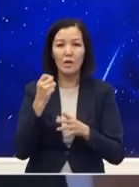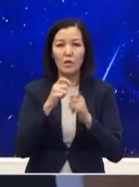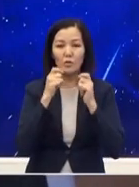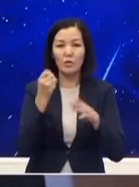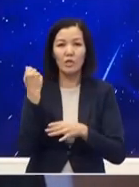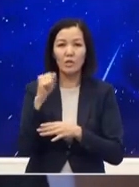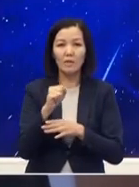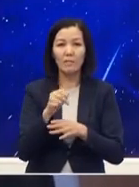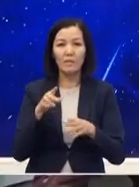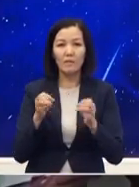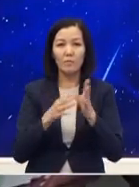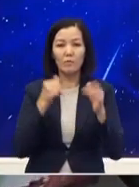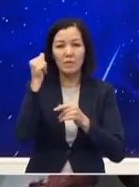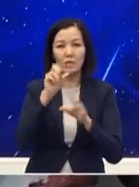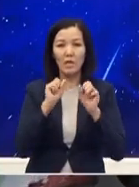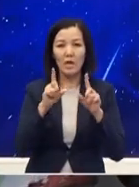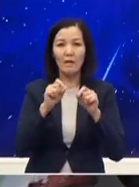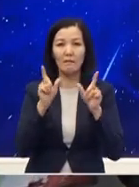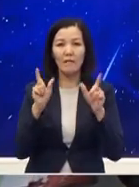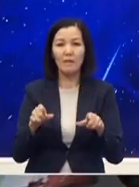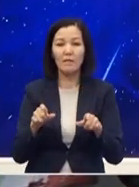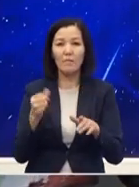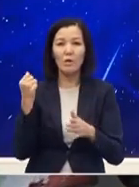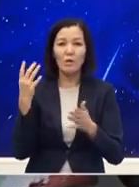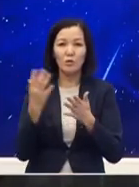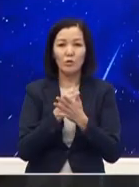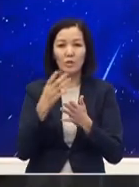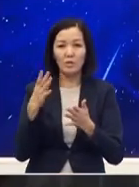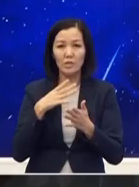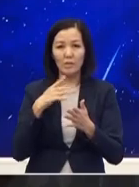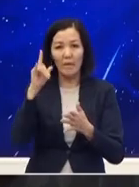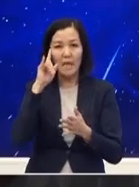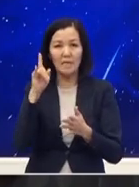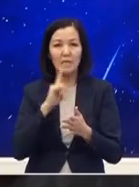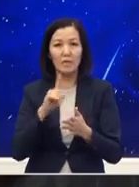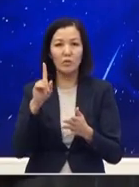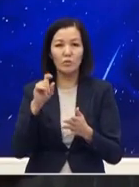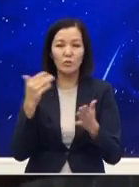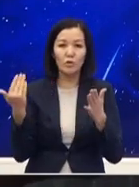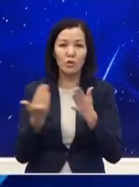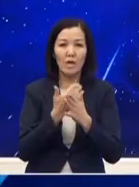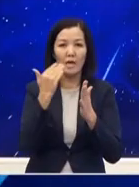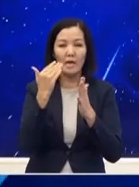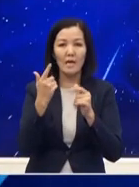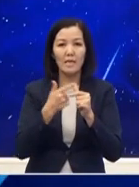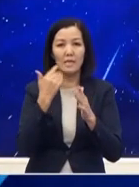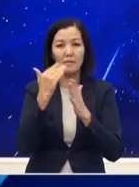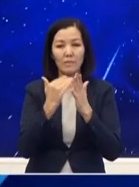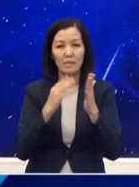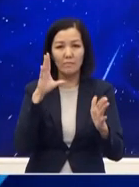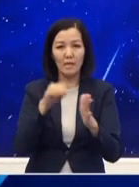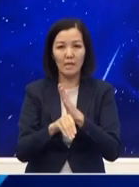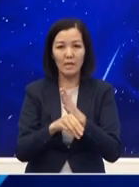жүлделердің жеңімпазы. Бұған қоса 2018 жылы Алтын адам жүлдесінде жеңіп алған. Қазақстандық 100 жаңа есім тізіміне